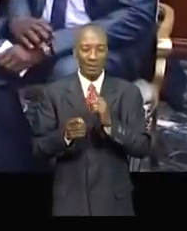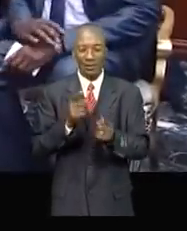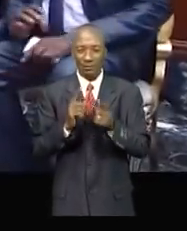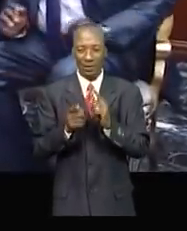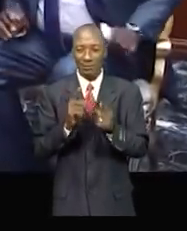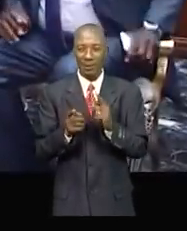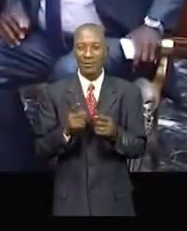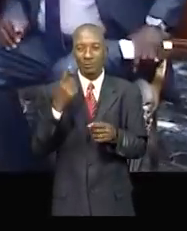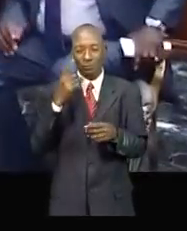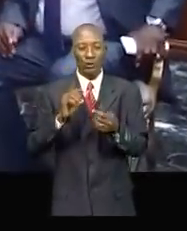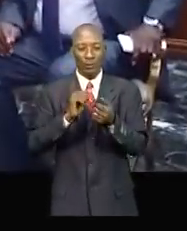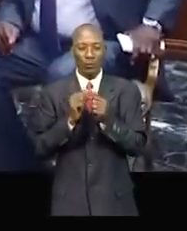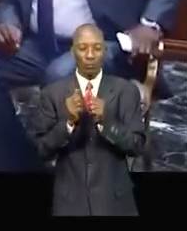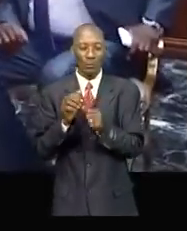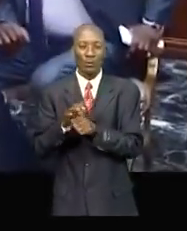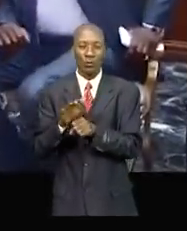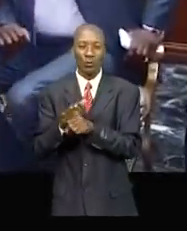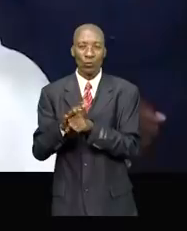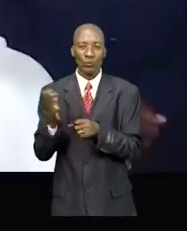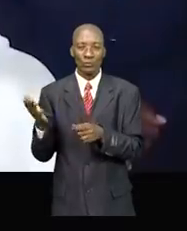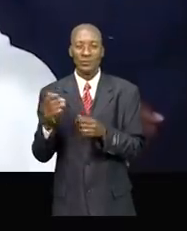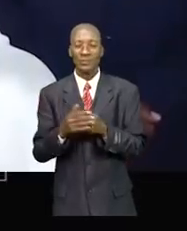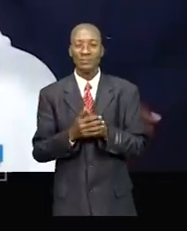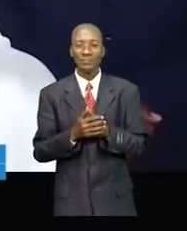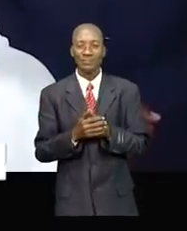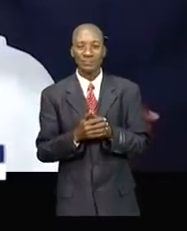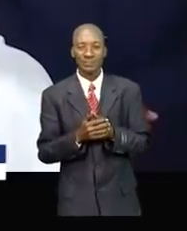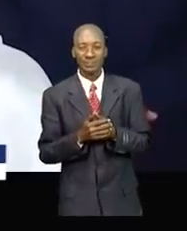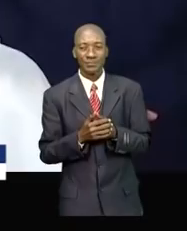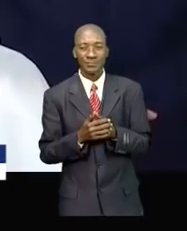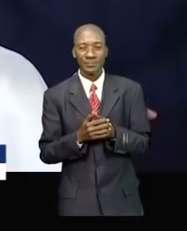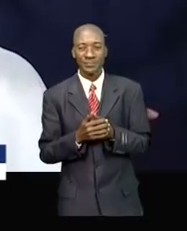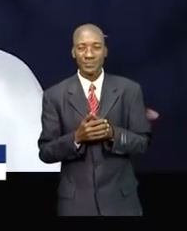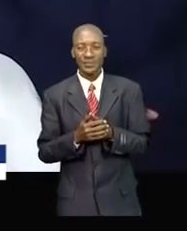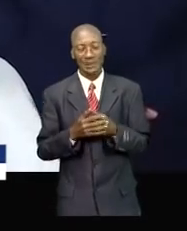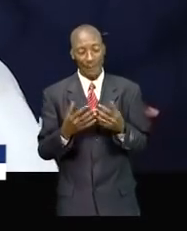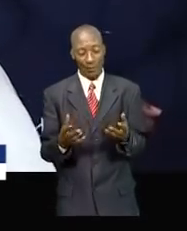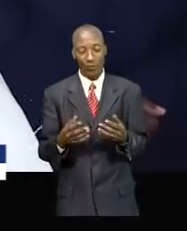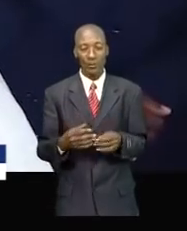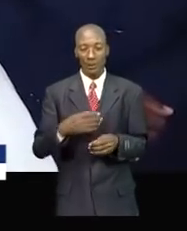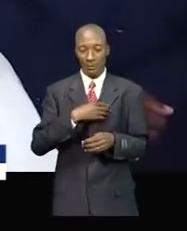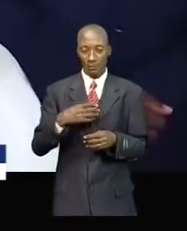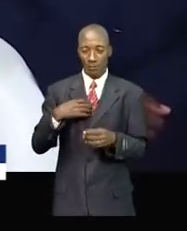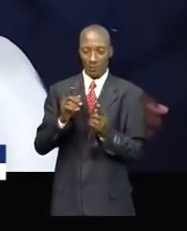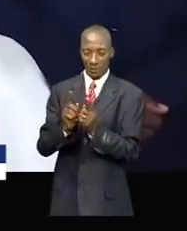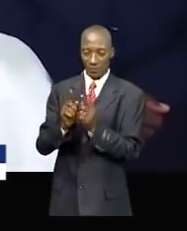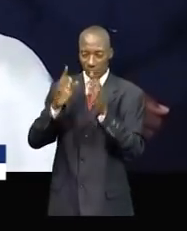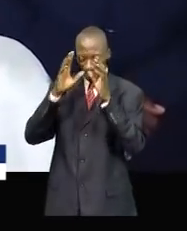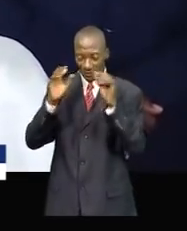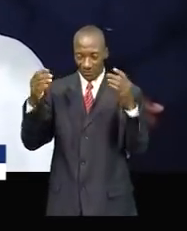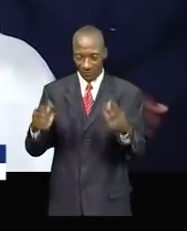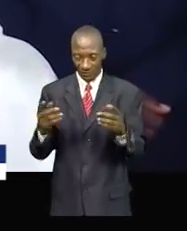un préalable avant tout remplissage du bassin. Nous avons été entendus par M. le Président qui nous a